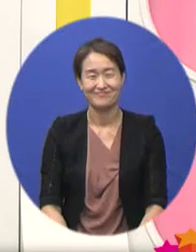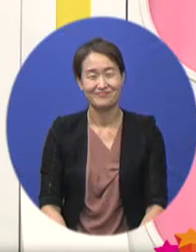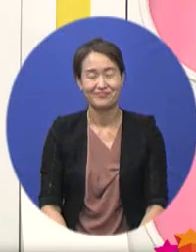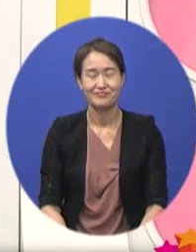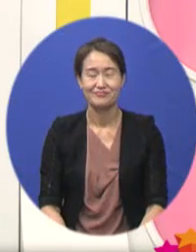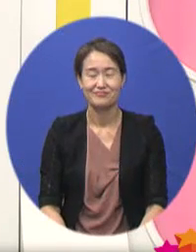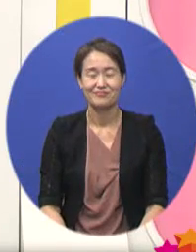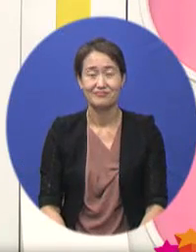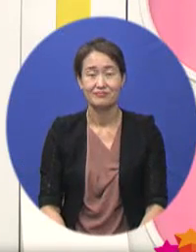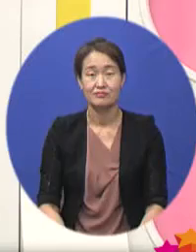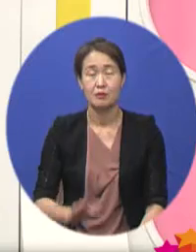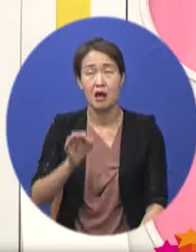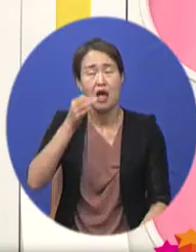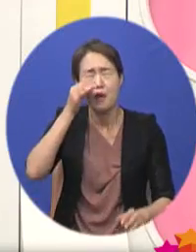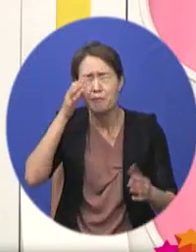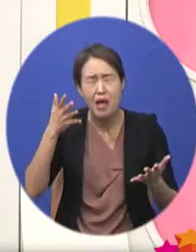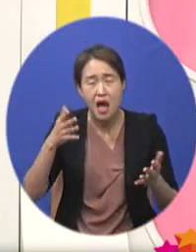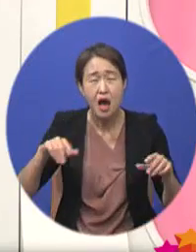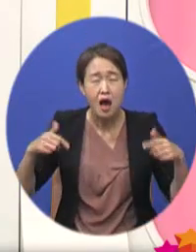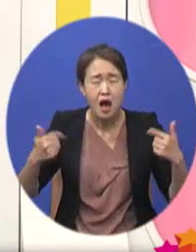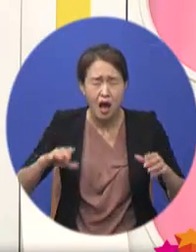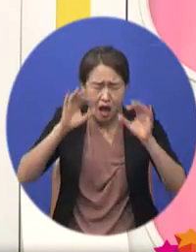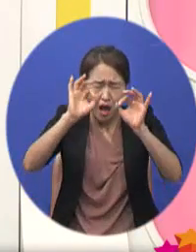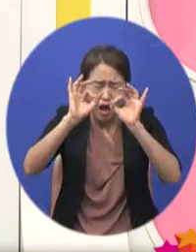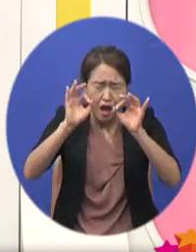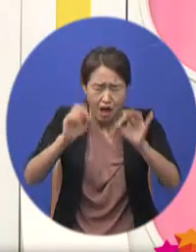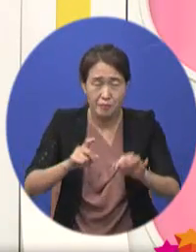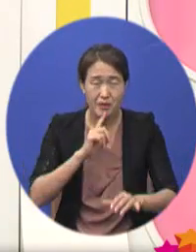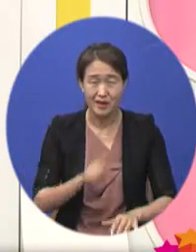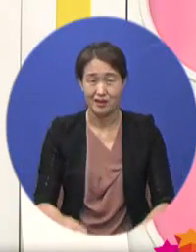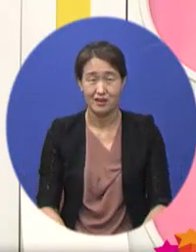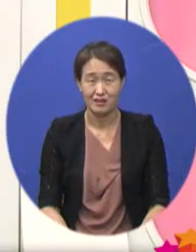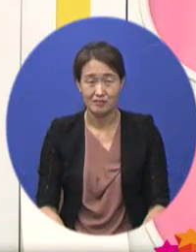네. 보지도 못하는데 매일 본다는 게 뭐대요?